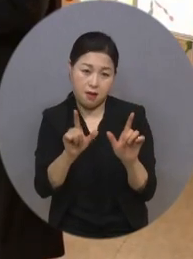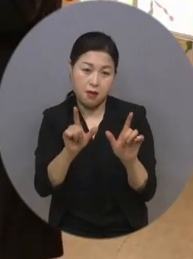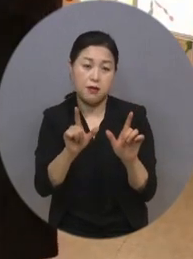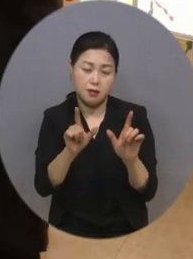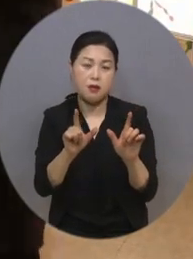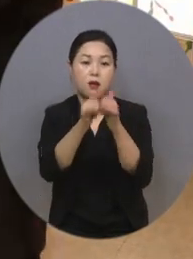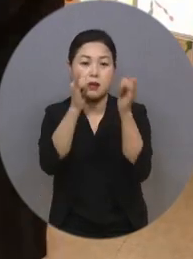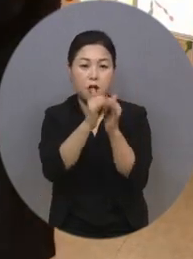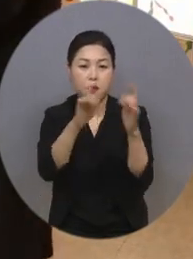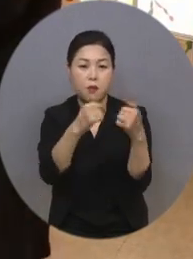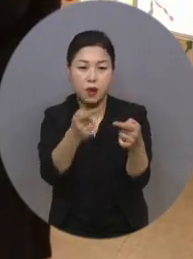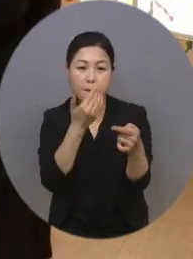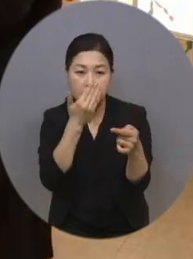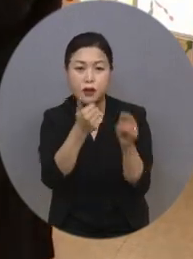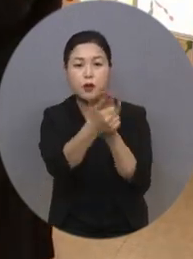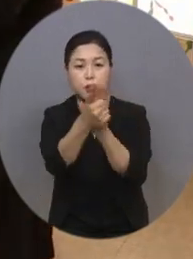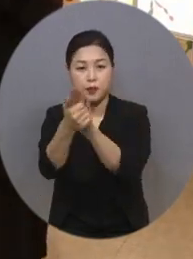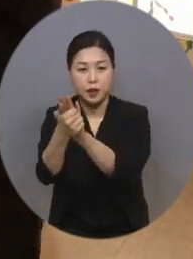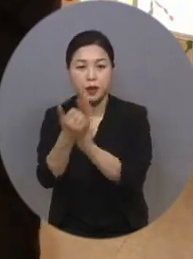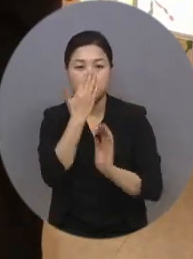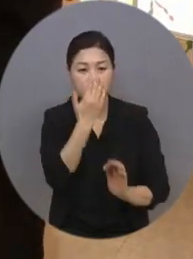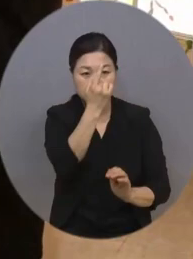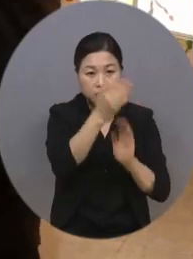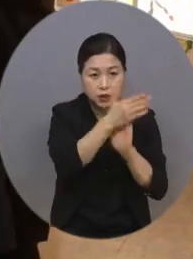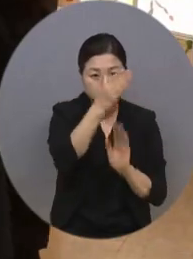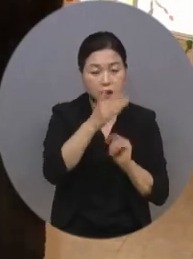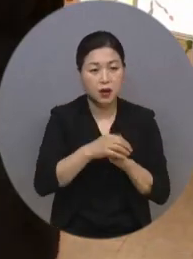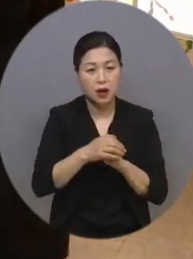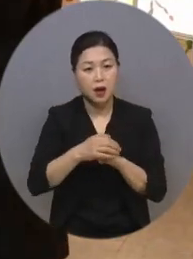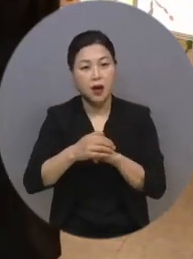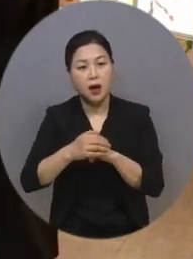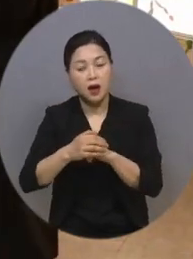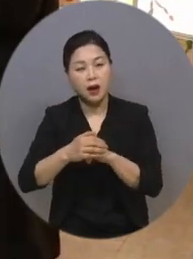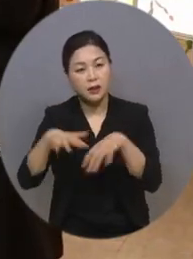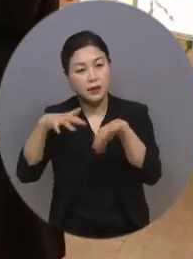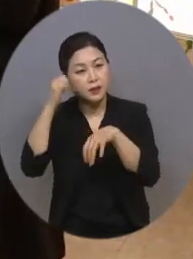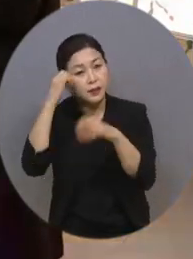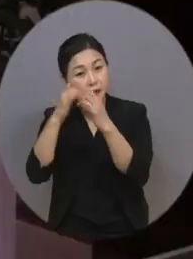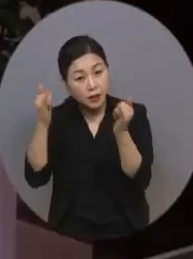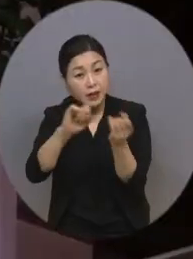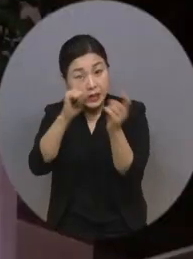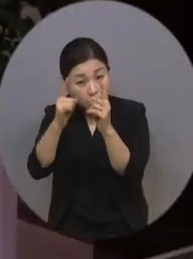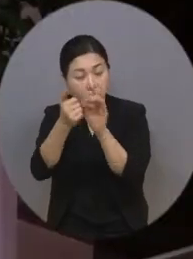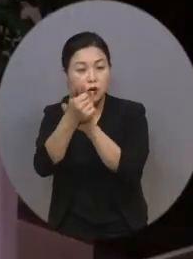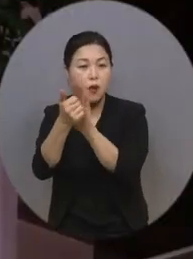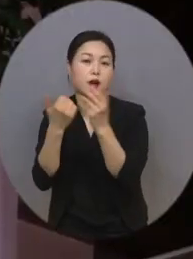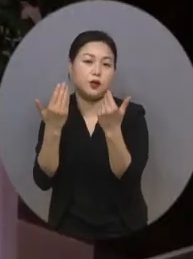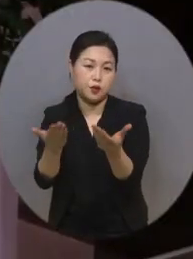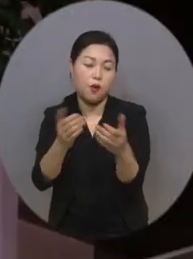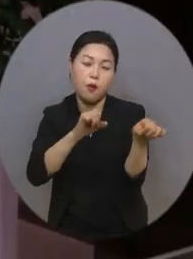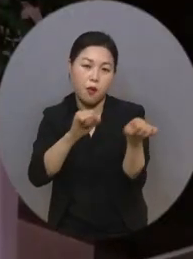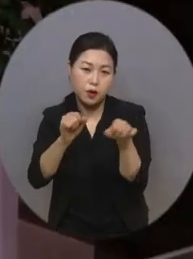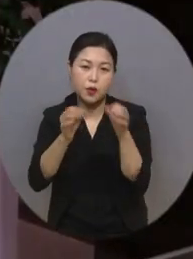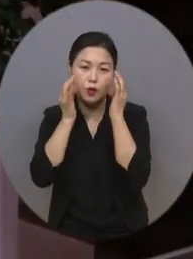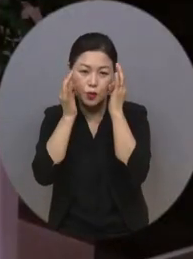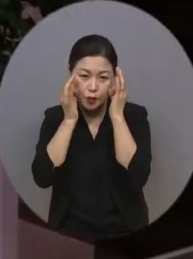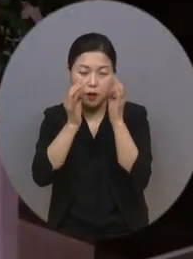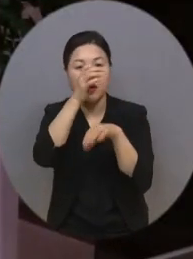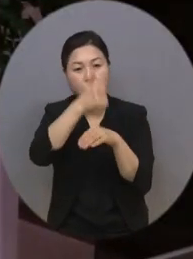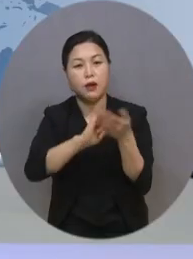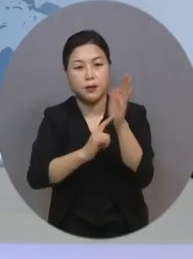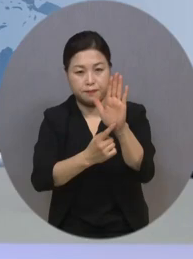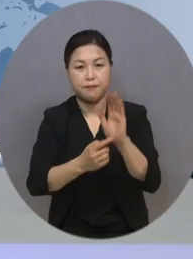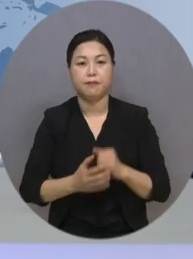복귀를 할 수 있도록 돕는 순천시와 노숙인 재활시설의 활동이 주목됩니다. 복지TV 뉴스 정우현입니다.